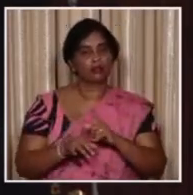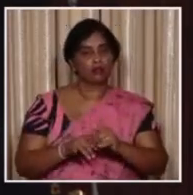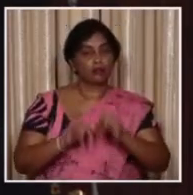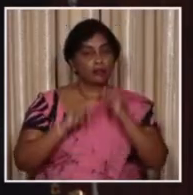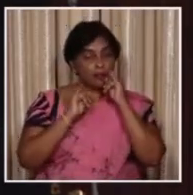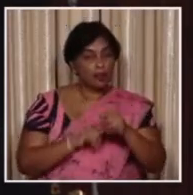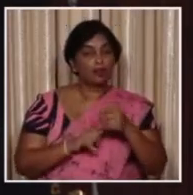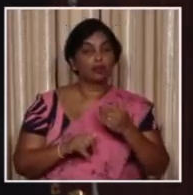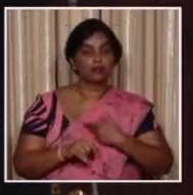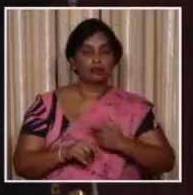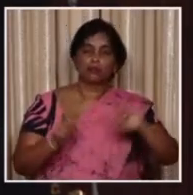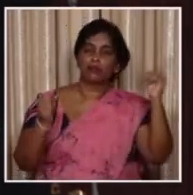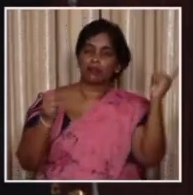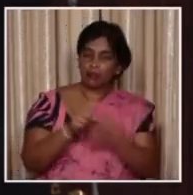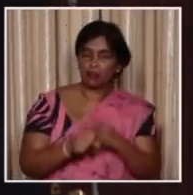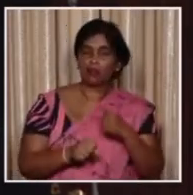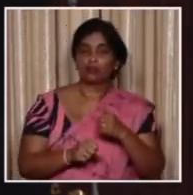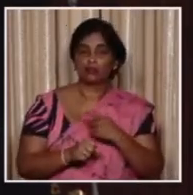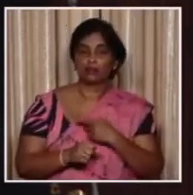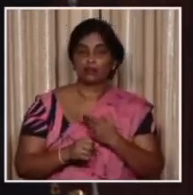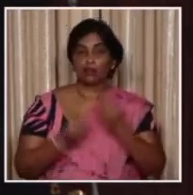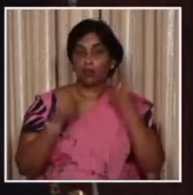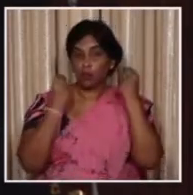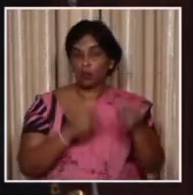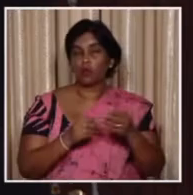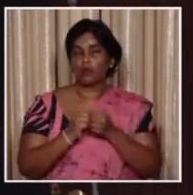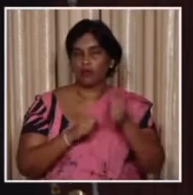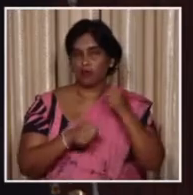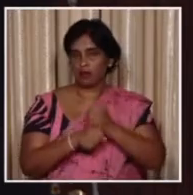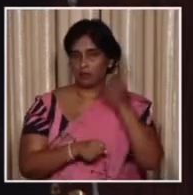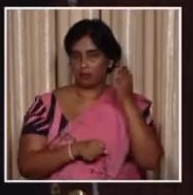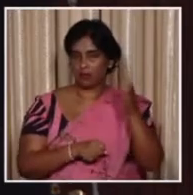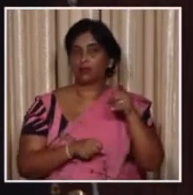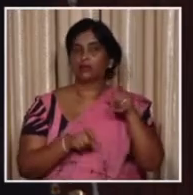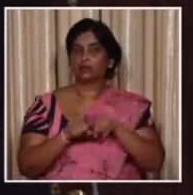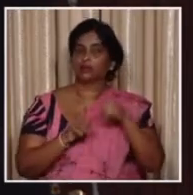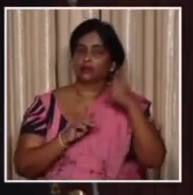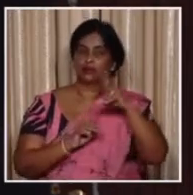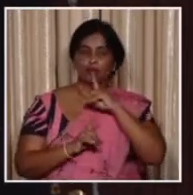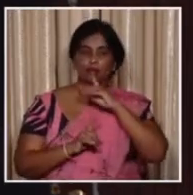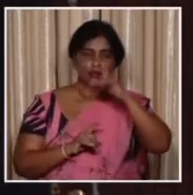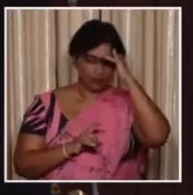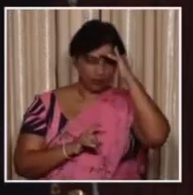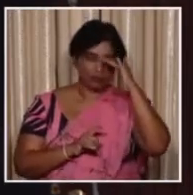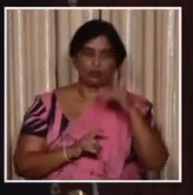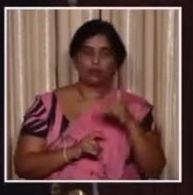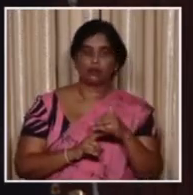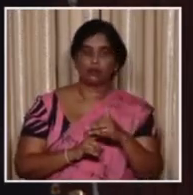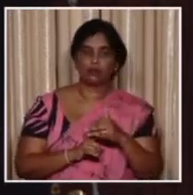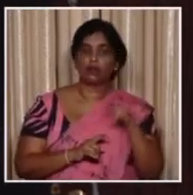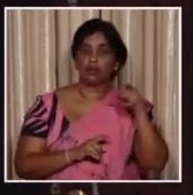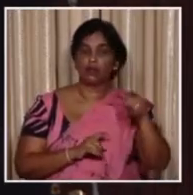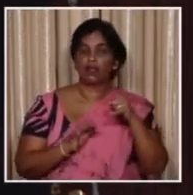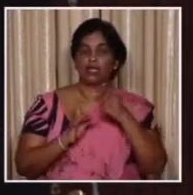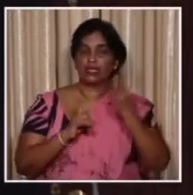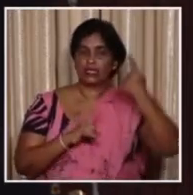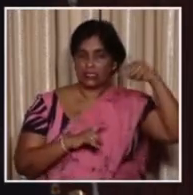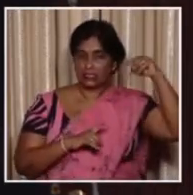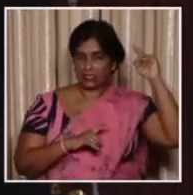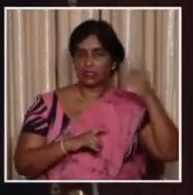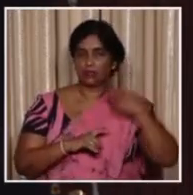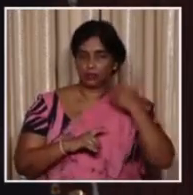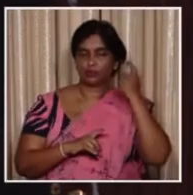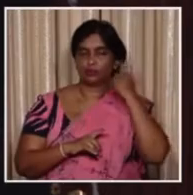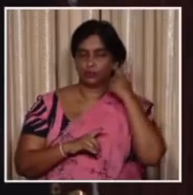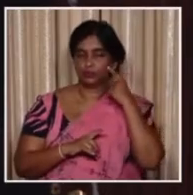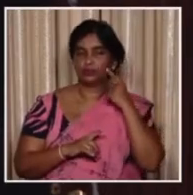පාර්ලිමේන්තුකාරයෝට මරා දැමීමේ අපරාධය ආණ්ඩුව කරන්නේ. ඒ නිසා නියෝජ්‍ය කතානායකතුමනි මේ අයියේ පෙරදා අපි